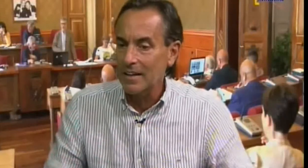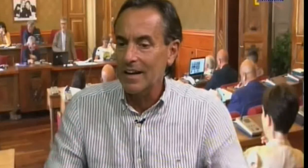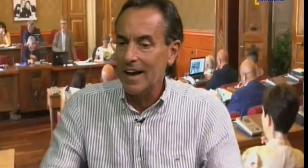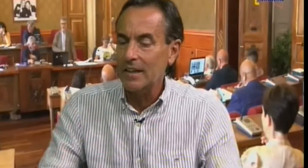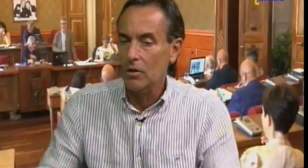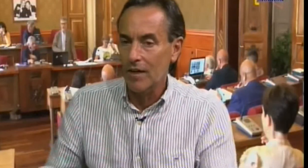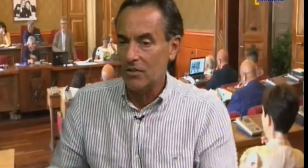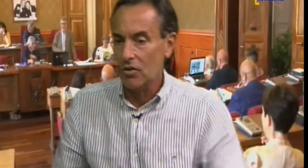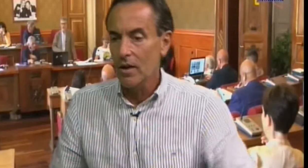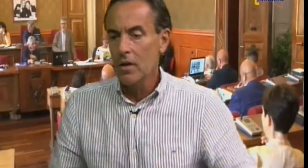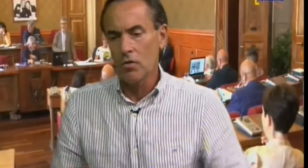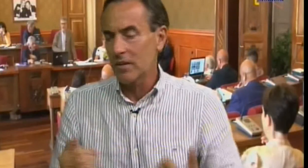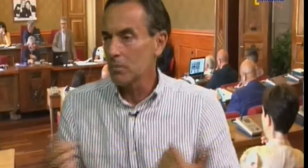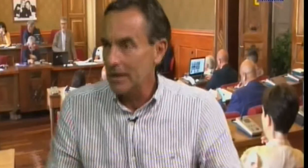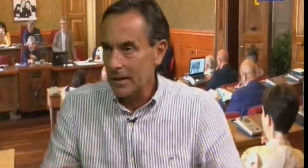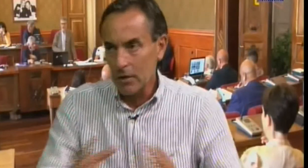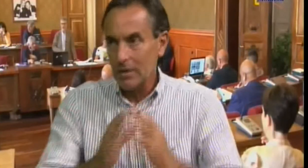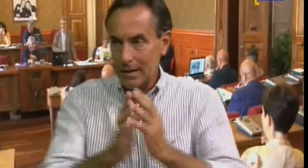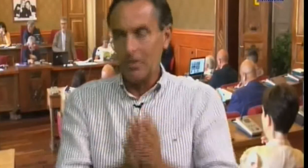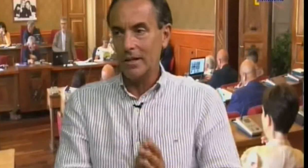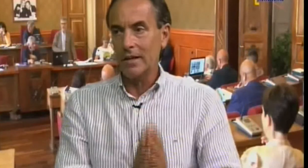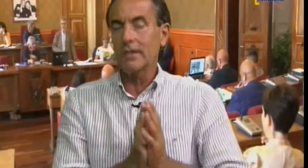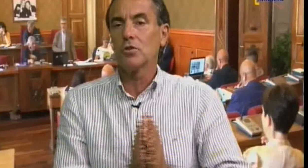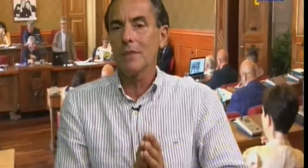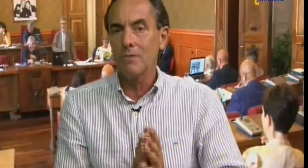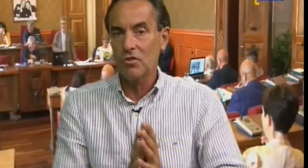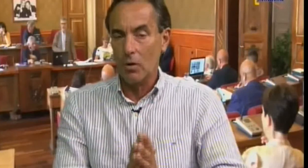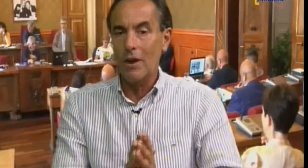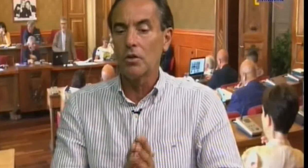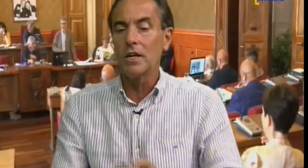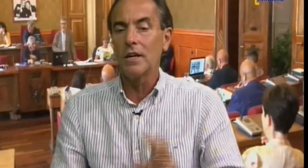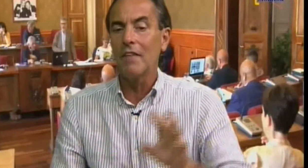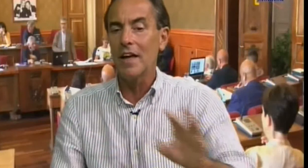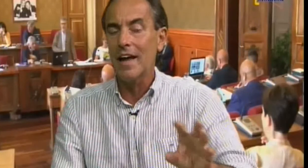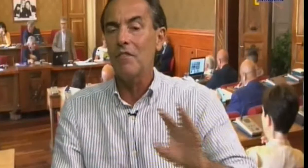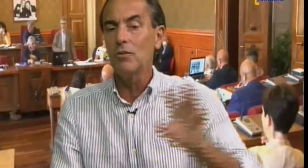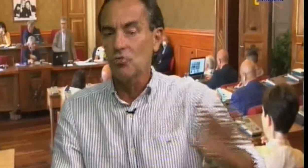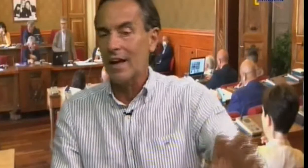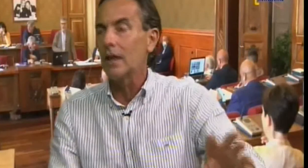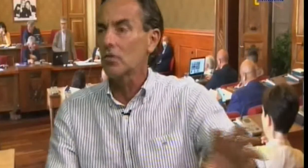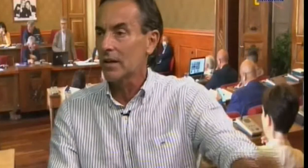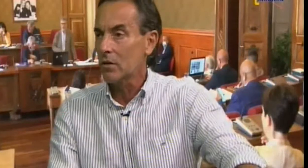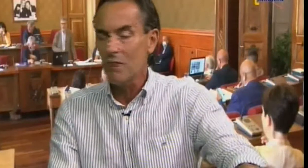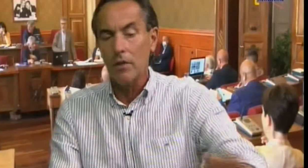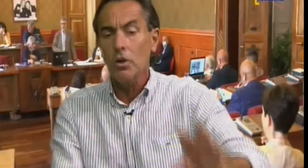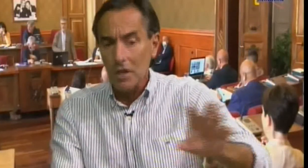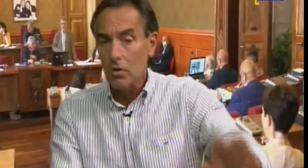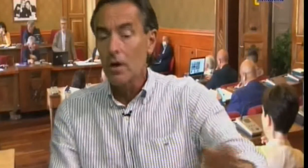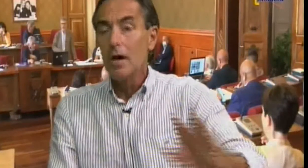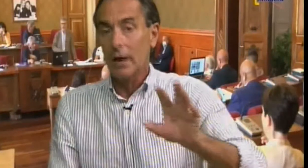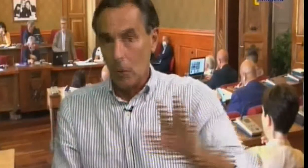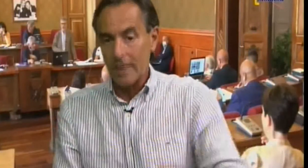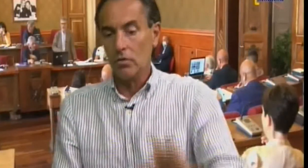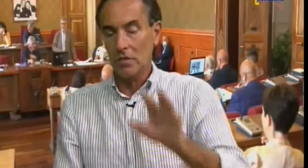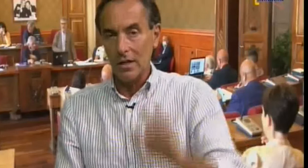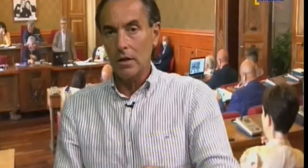friculiare tra le carte lo faccia, io faccio politica e quindi la politica secondo me invece è quello di andare a denunciare le cose che non vanno, io dico